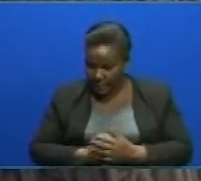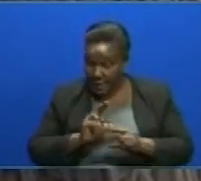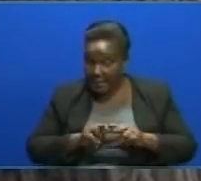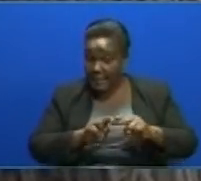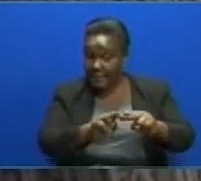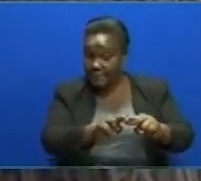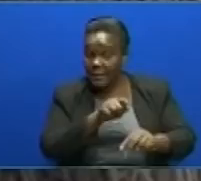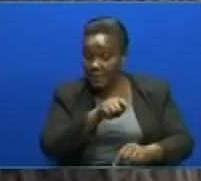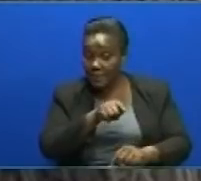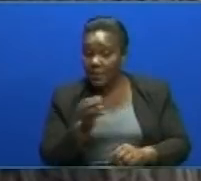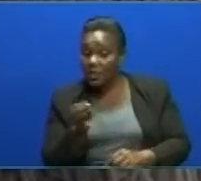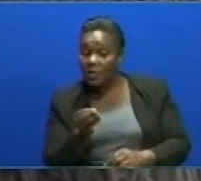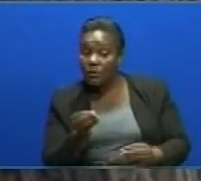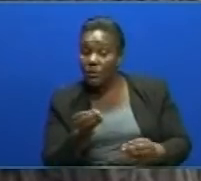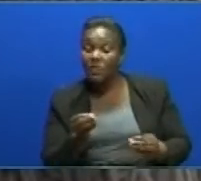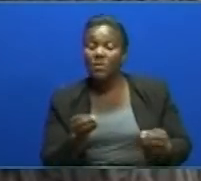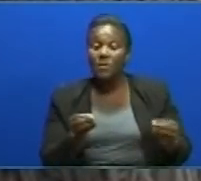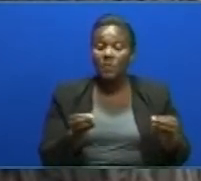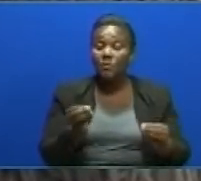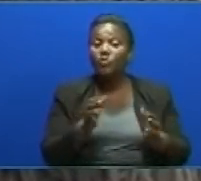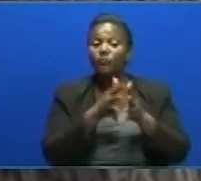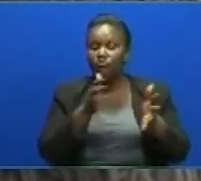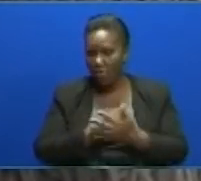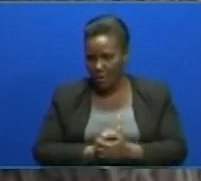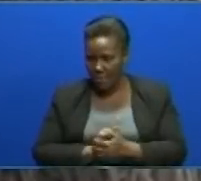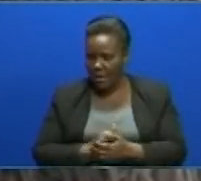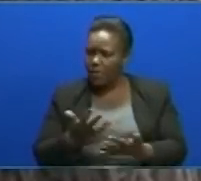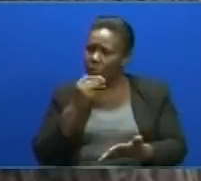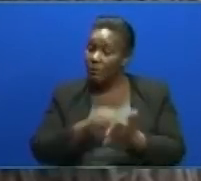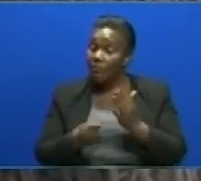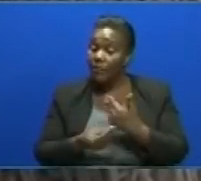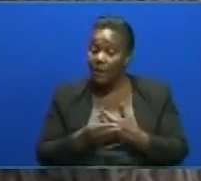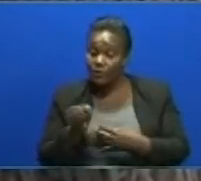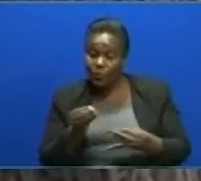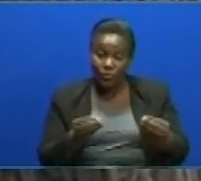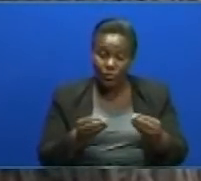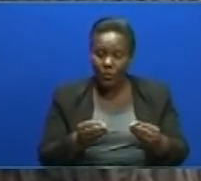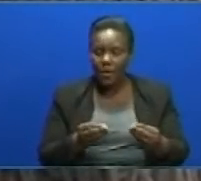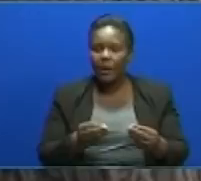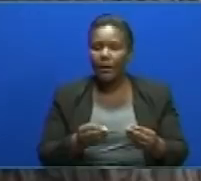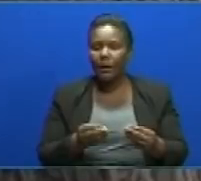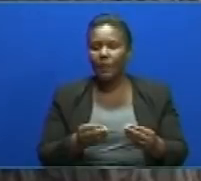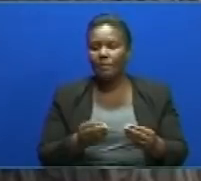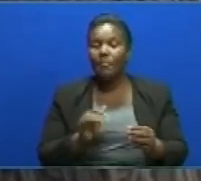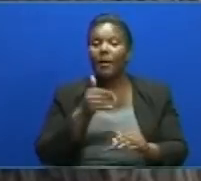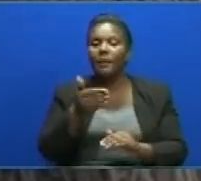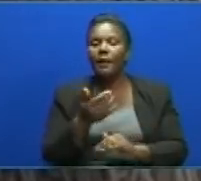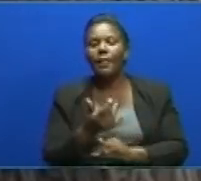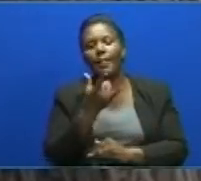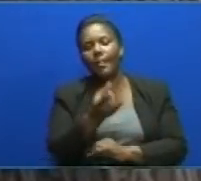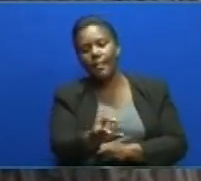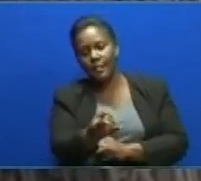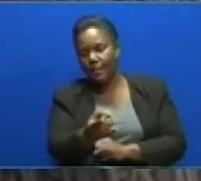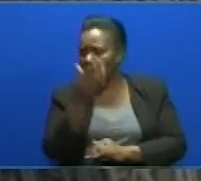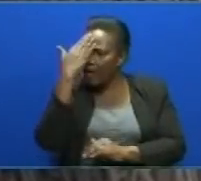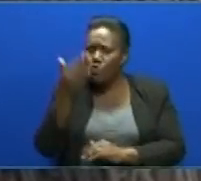ngono. Sasa hatamui kwamba yule anayempa ile ngono salama, yuko salama au hayuko